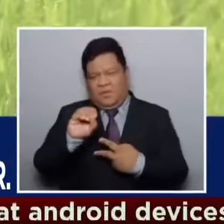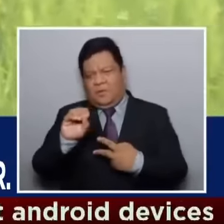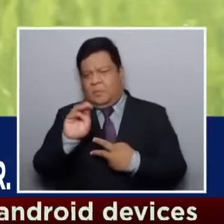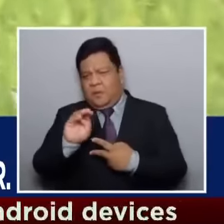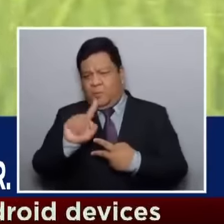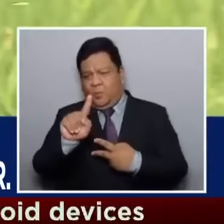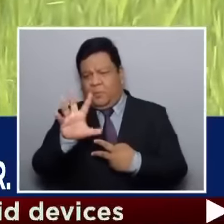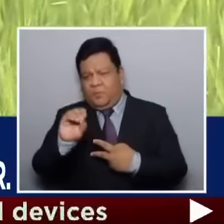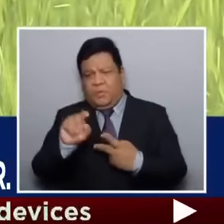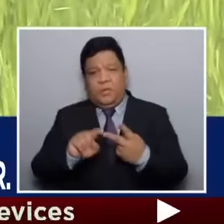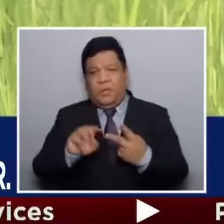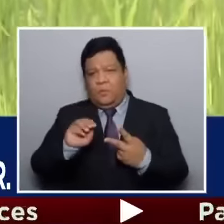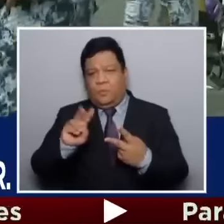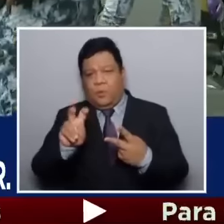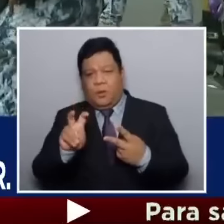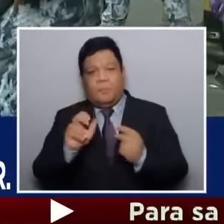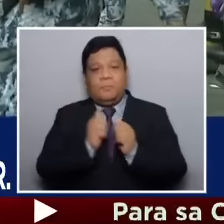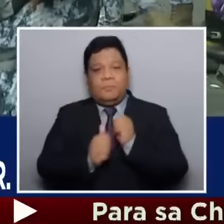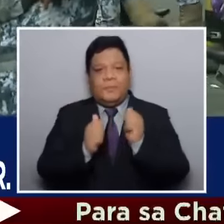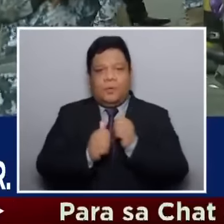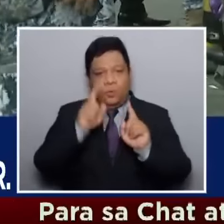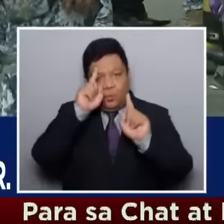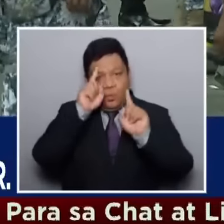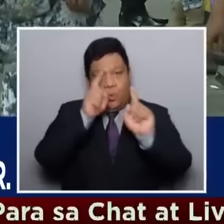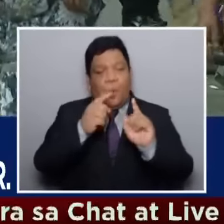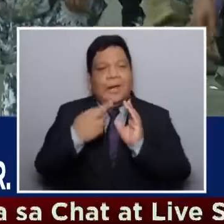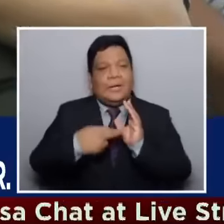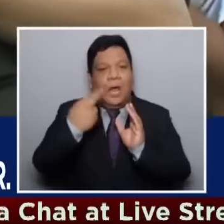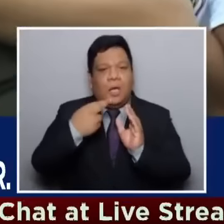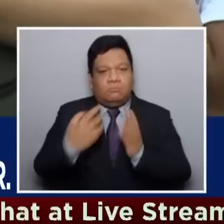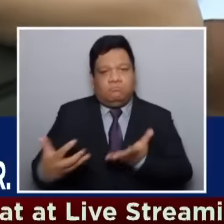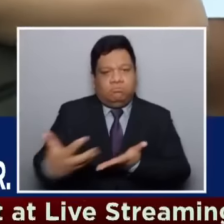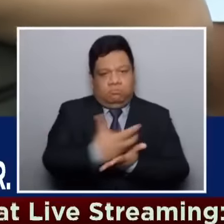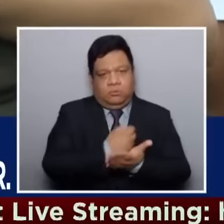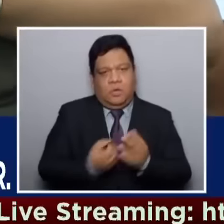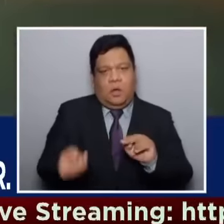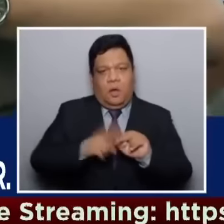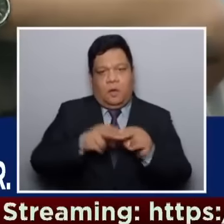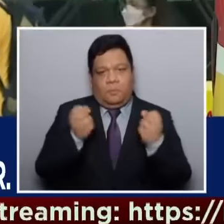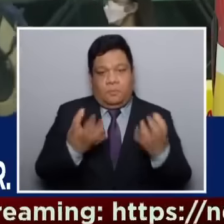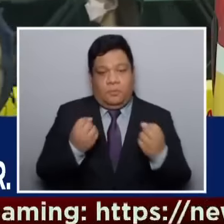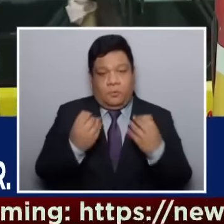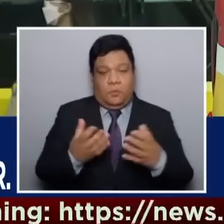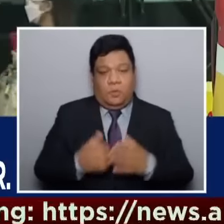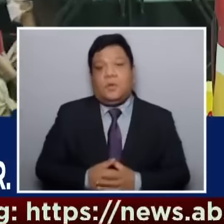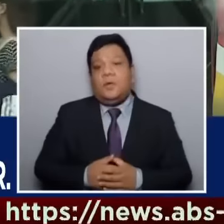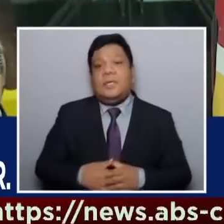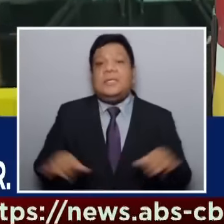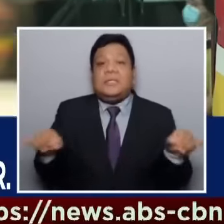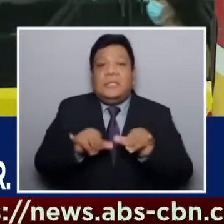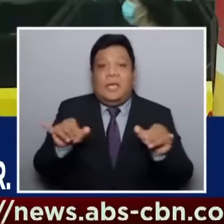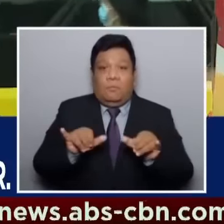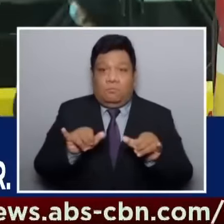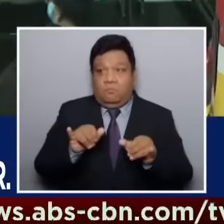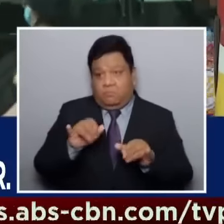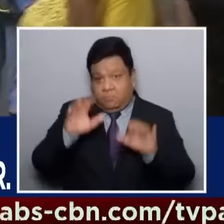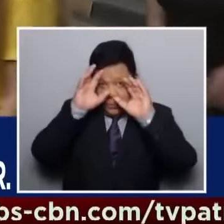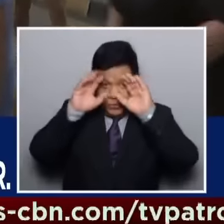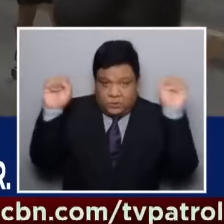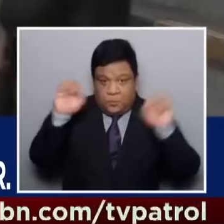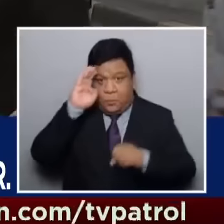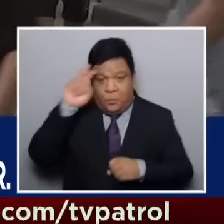at kita ng mga magsasaka. Nais din ni Marcos na ipagpatuloy hanggang sa katapusan ng taon ang mga programang nagbibigay ayuda sa